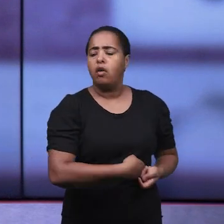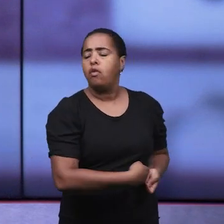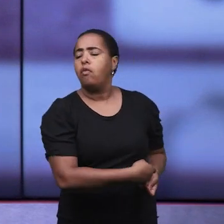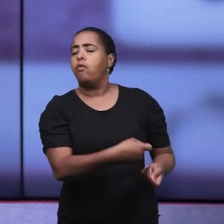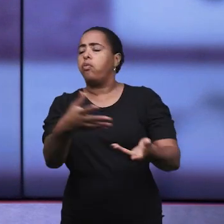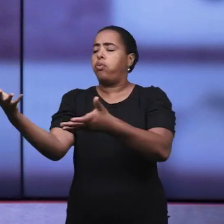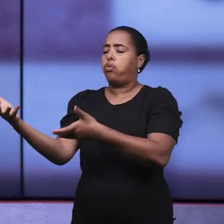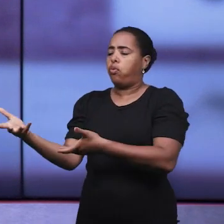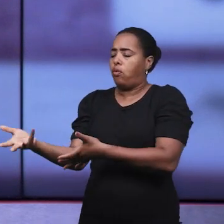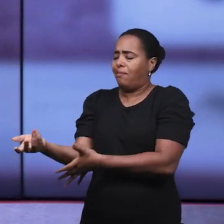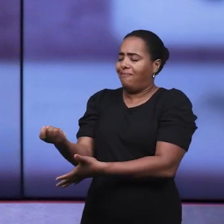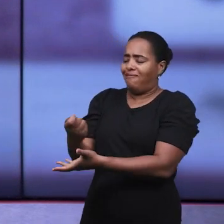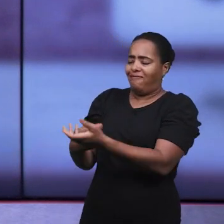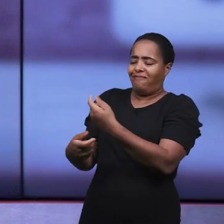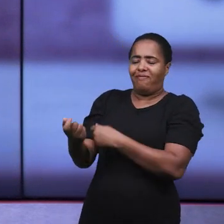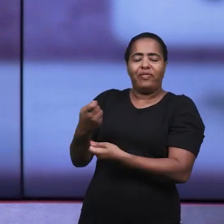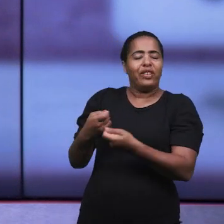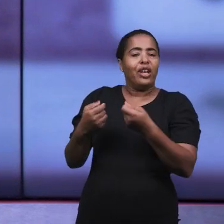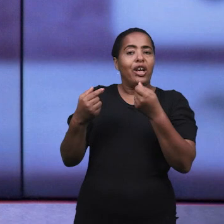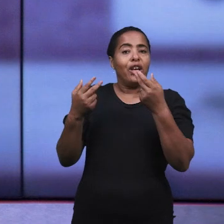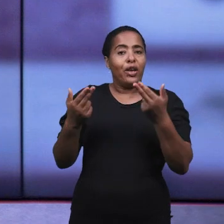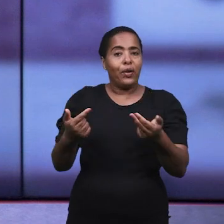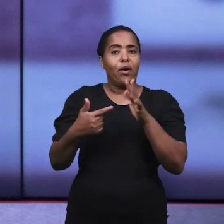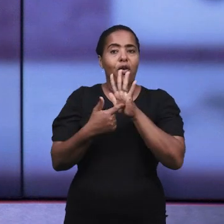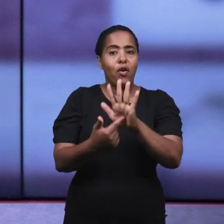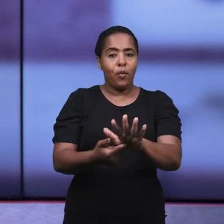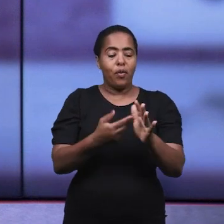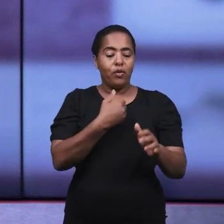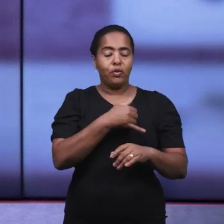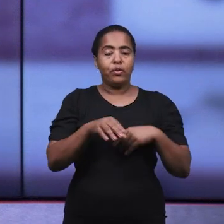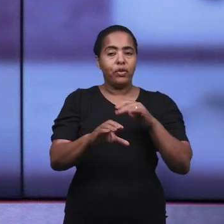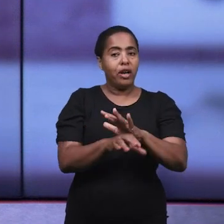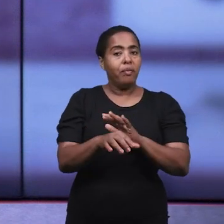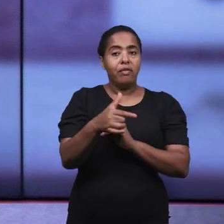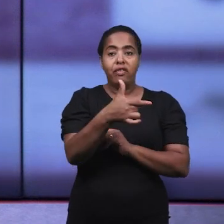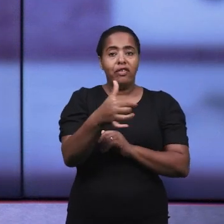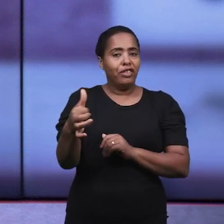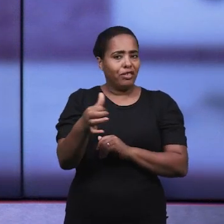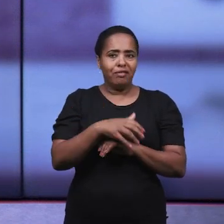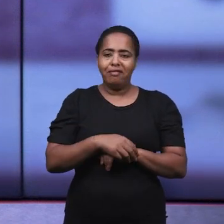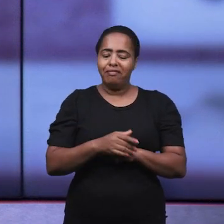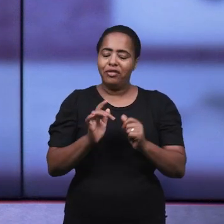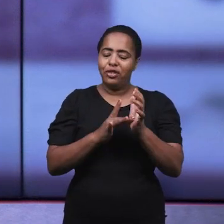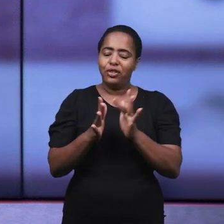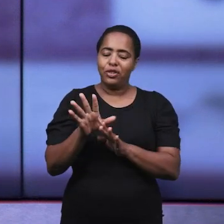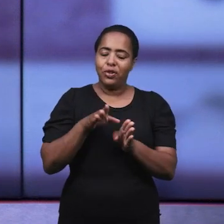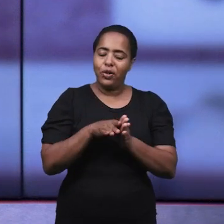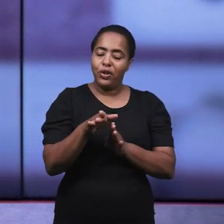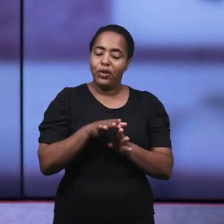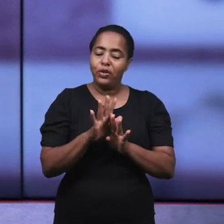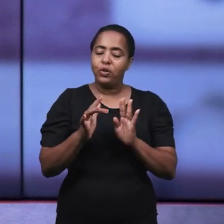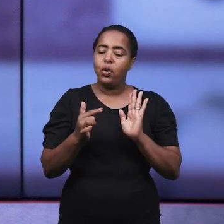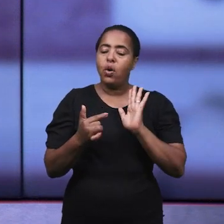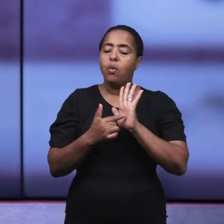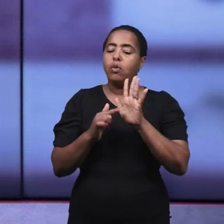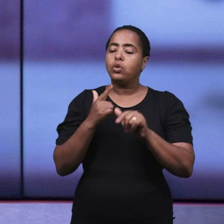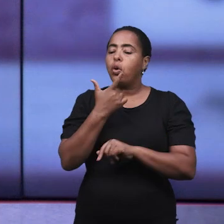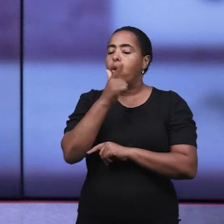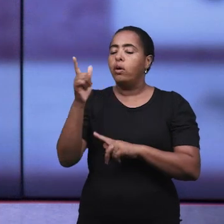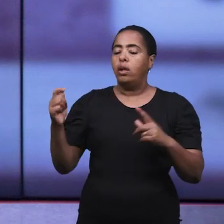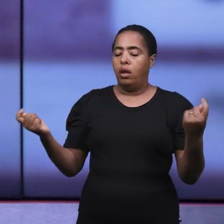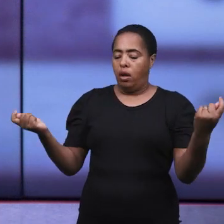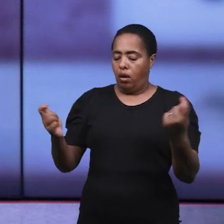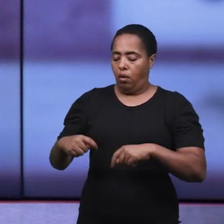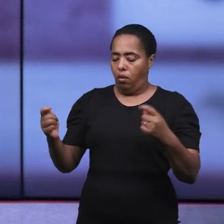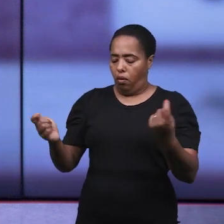du bateau et vous allez retrouver. C'est enregistré dans le livre de Jean, chapitre 21. Jésus, il a